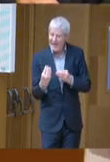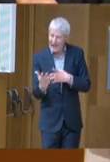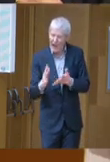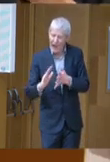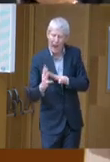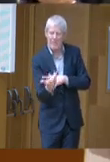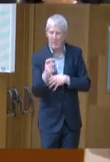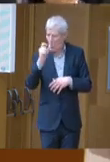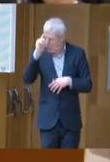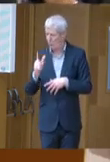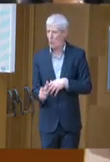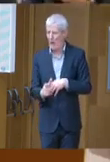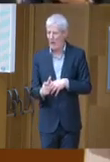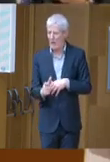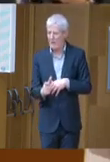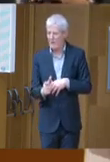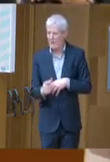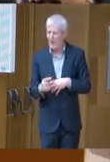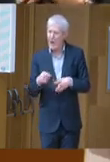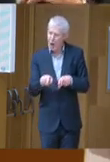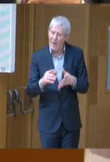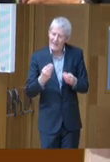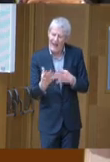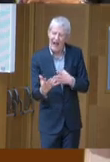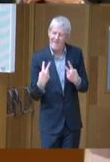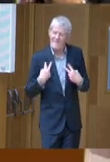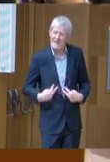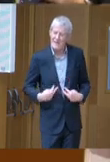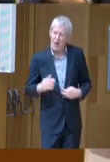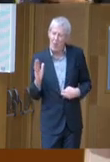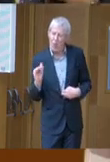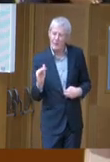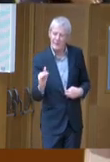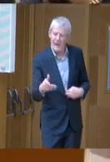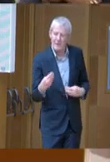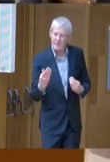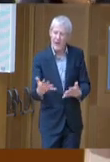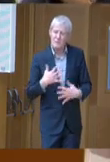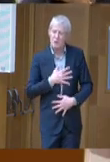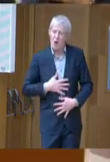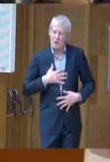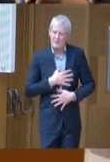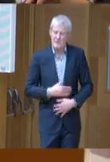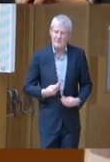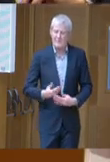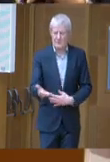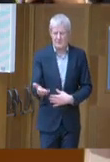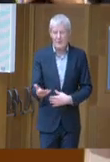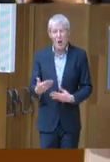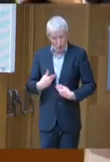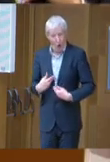ma soprattutto un cambiamento nella vita quotidiana dei nostri cittadini e delle nostre cittadine con disabilità. Noi ci